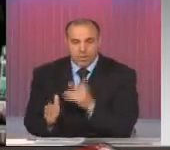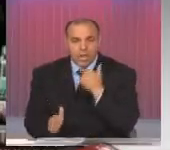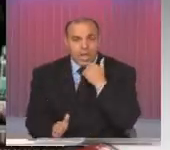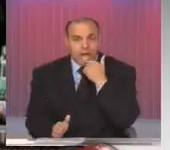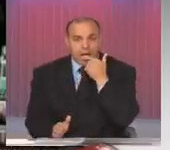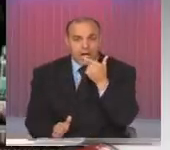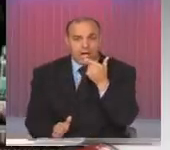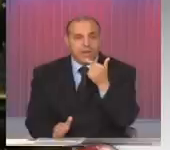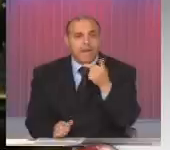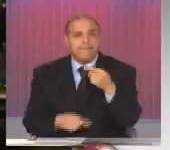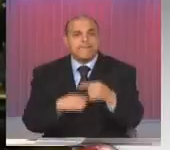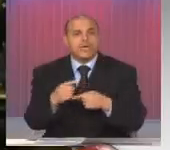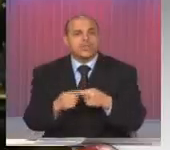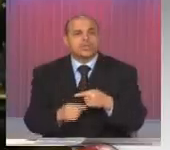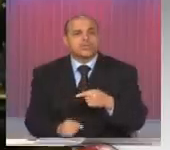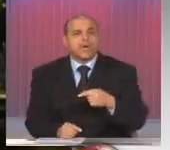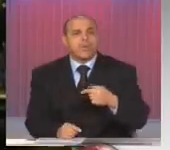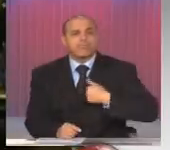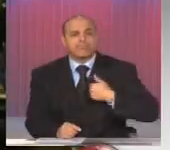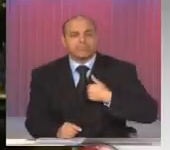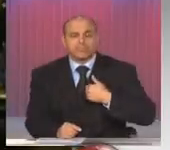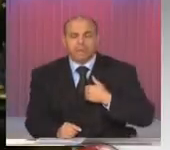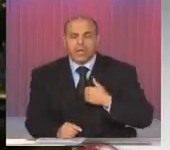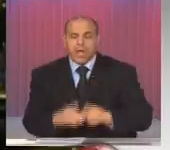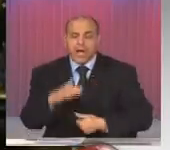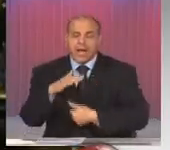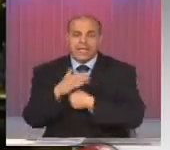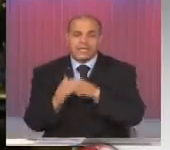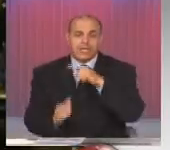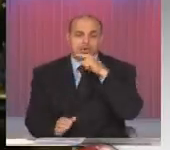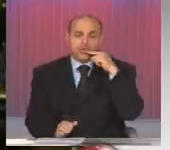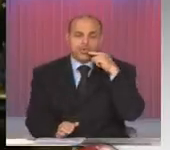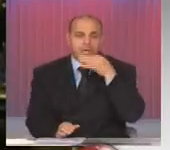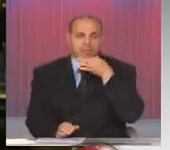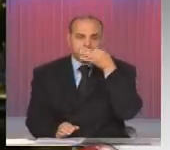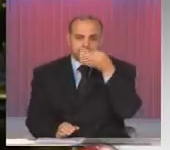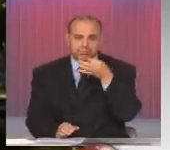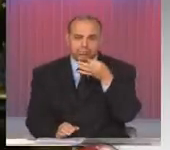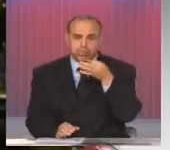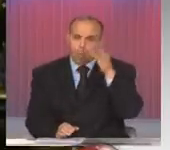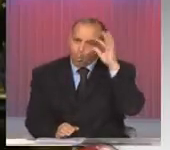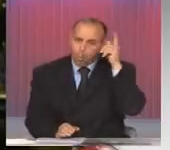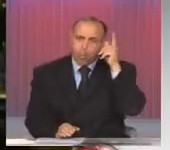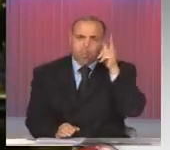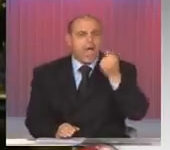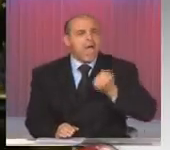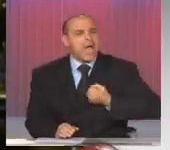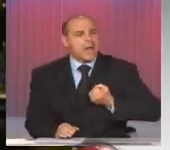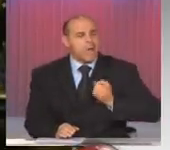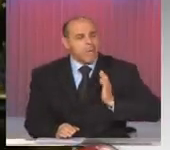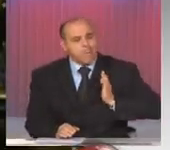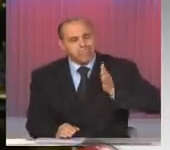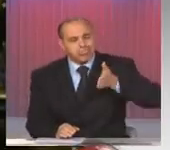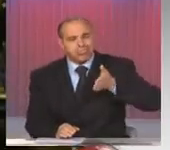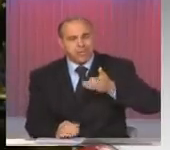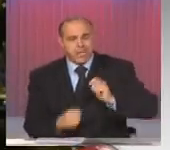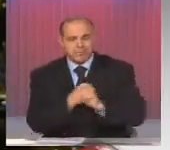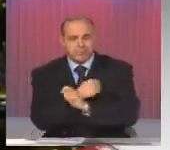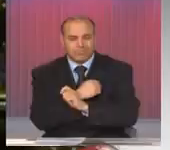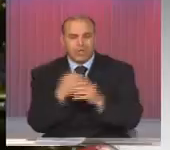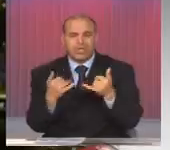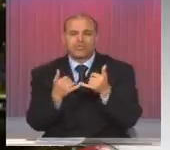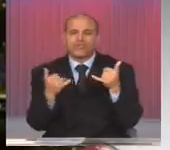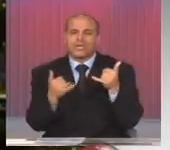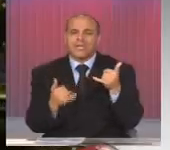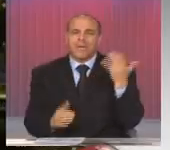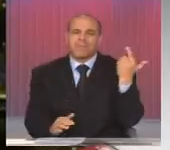متصل بسلسلة التنديدات، أدان من جهته الرئيس الروسي فلاديمير بوتين بشدة الهجوم الإرهابي الذي استهدف أسبوعية شارلي إبدو